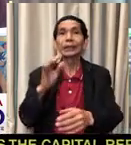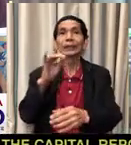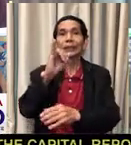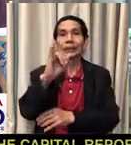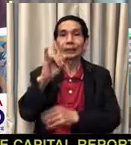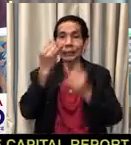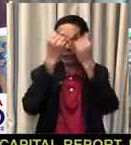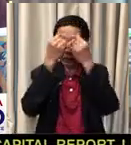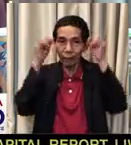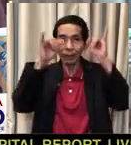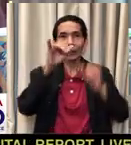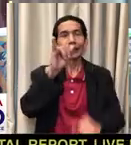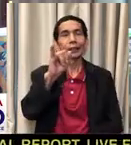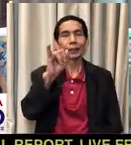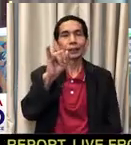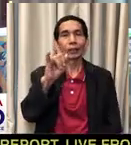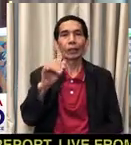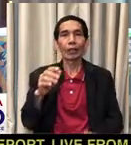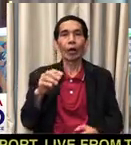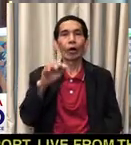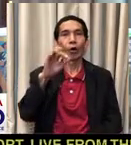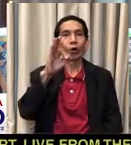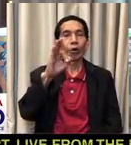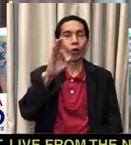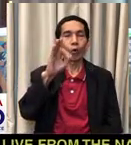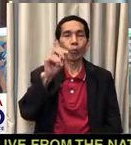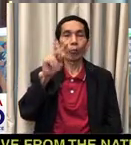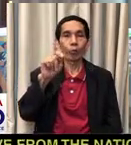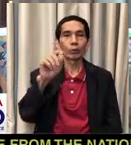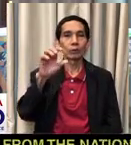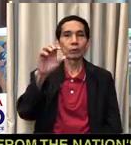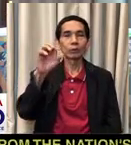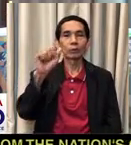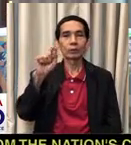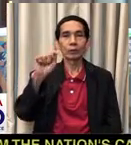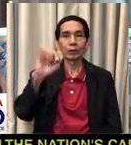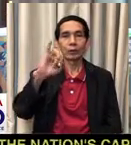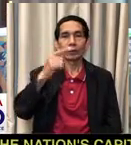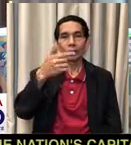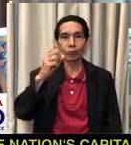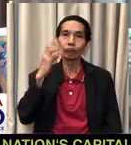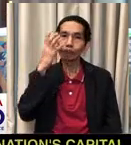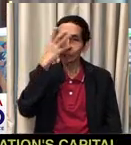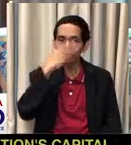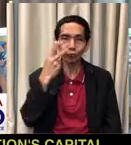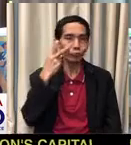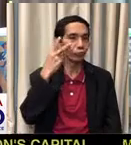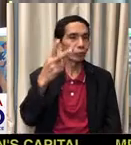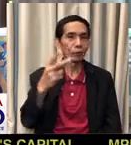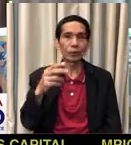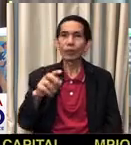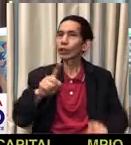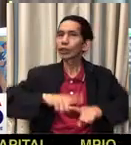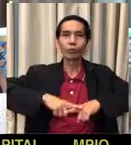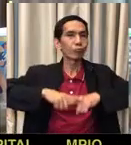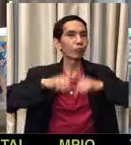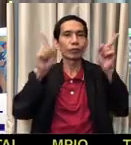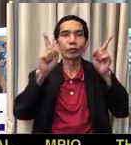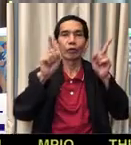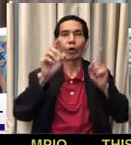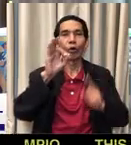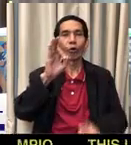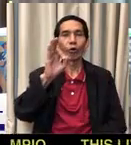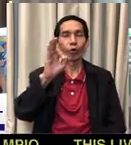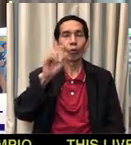Intramuros. Partikular sa Port Santiago. Naku, you will see a different